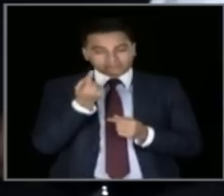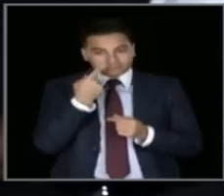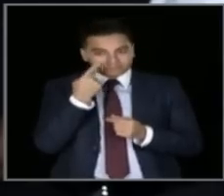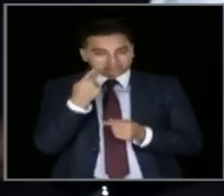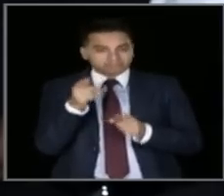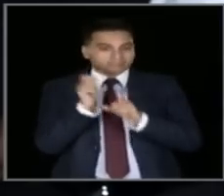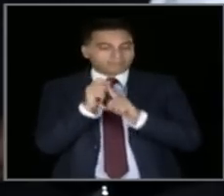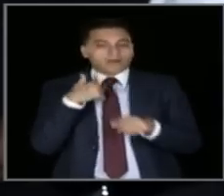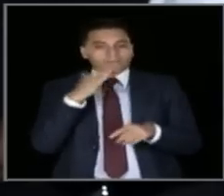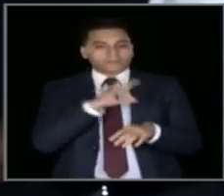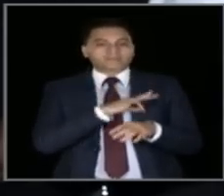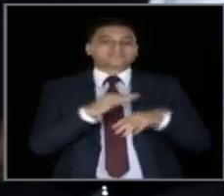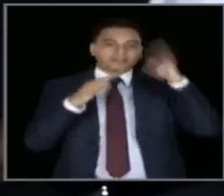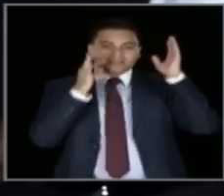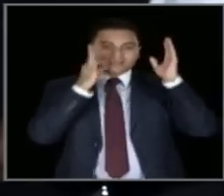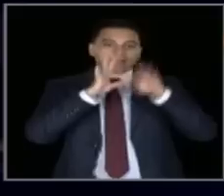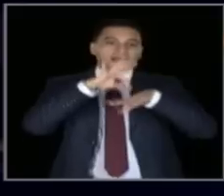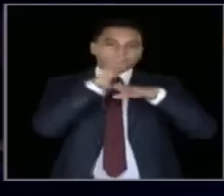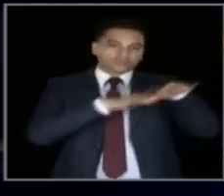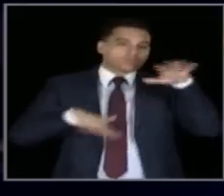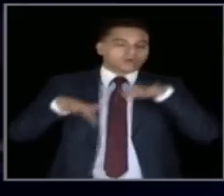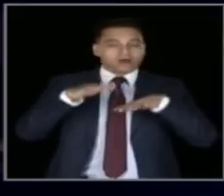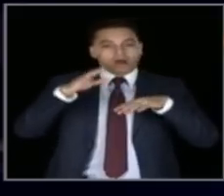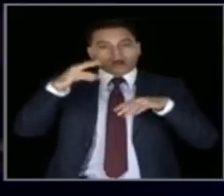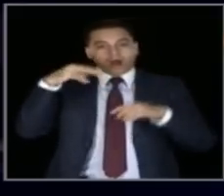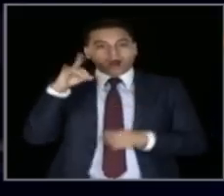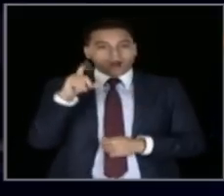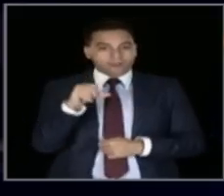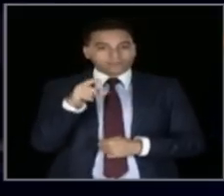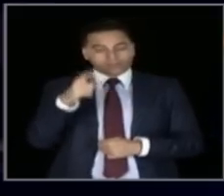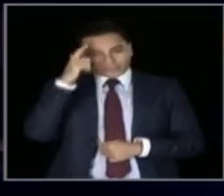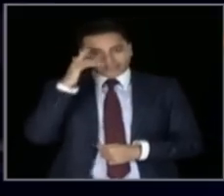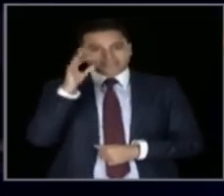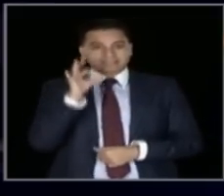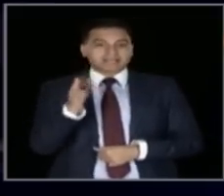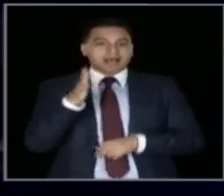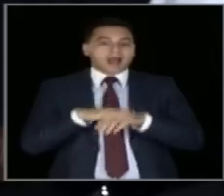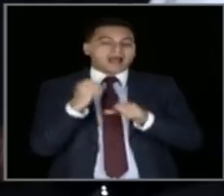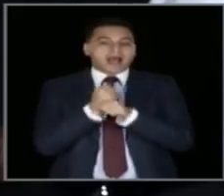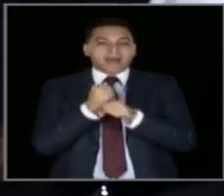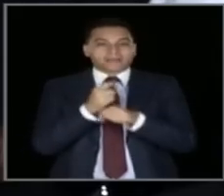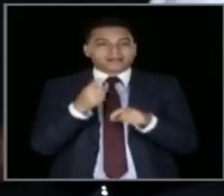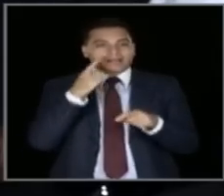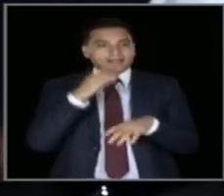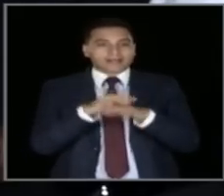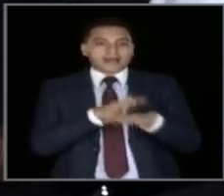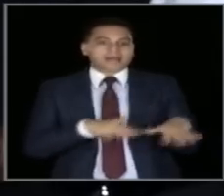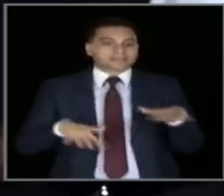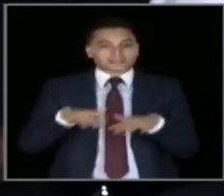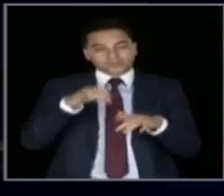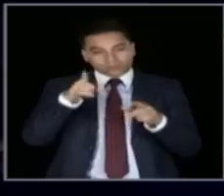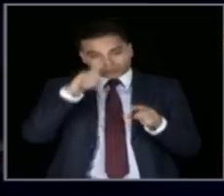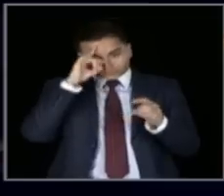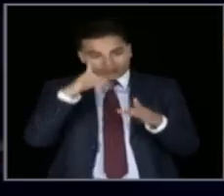أقدر أساعد فيه وحب أن أنا أدوس فيه شوية. عمر مهتم جدا بالعمل المجتمعي بالظبط يعني، والحمد لله يعني مش أنت